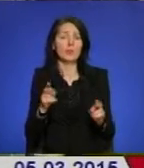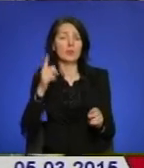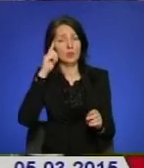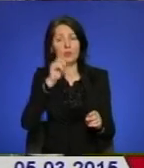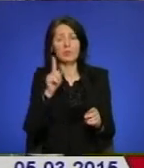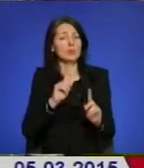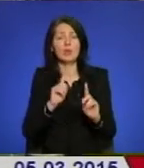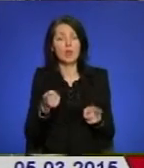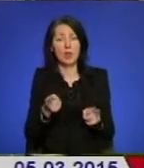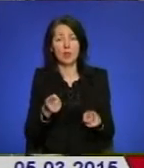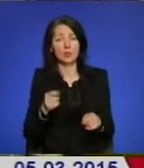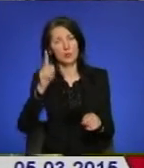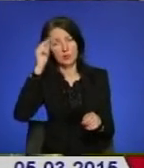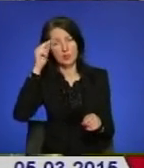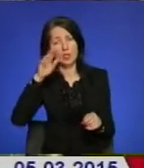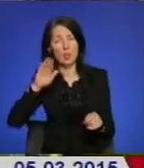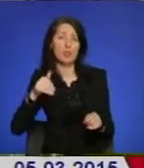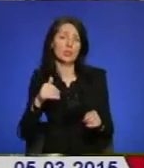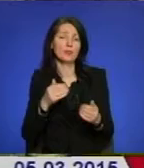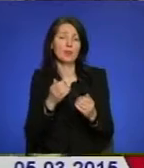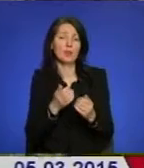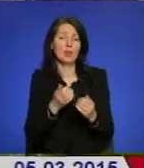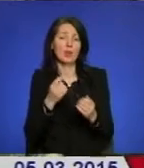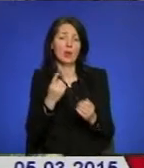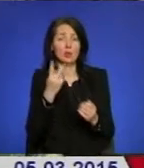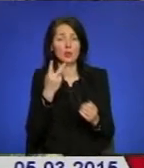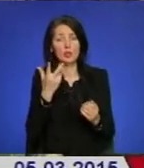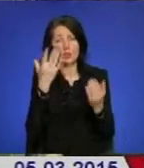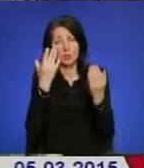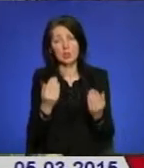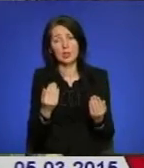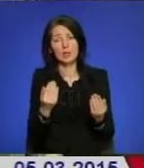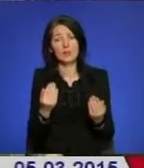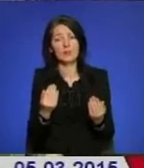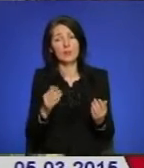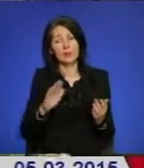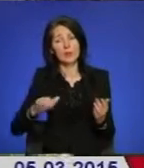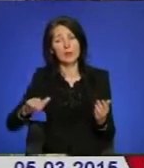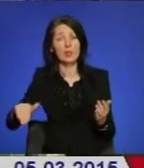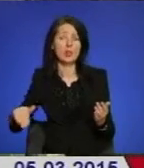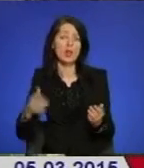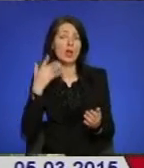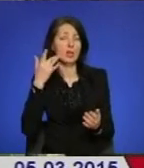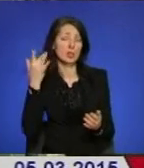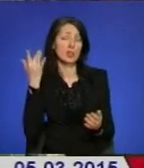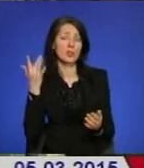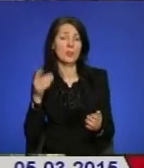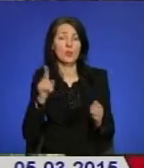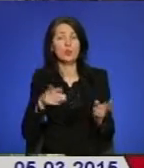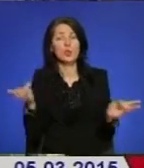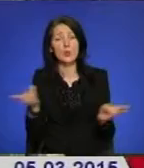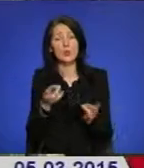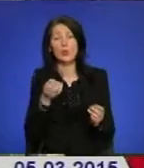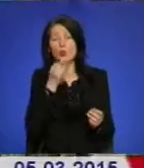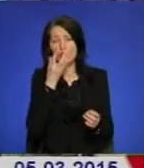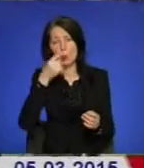А потім з днем перший, другий, третій, там вже далі легше і легше. Тут потрібно добре знати